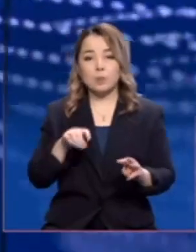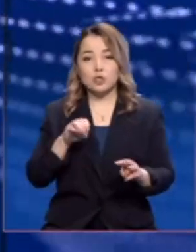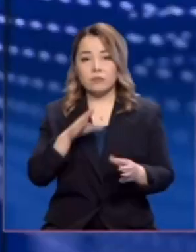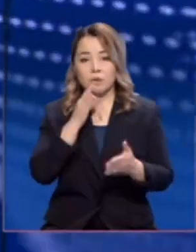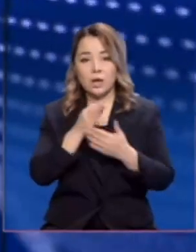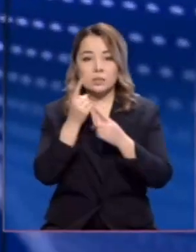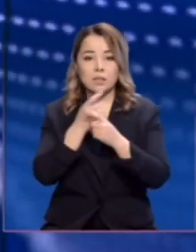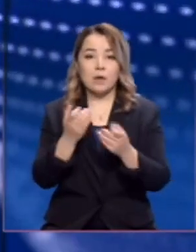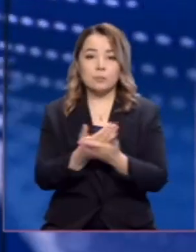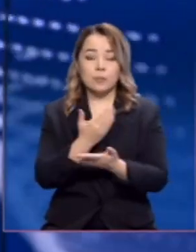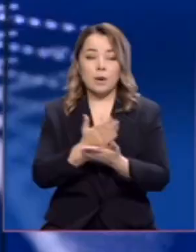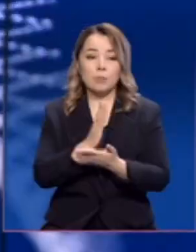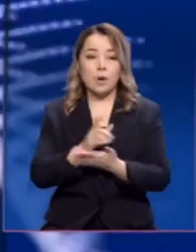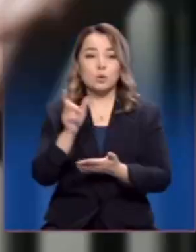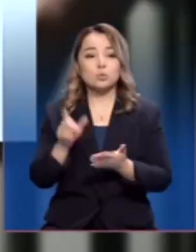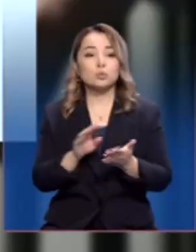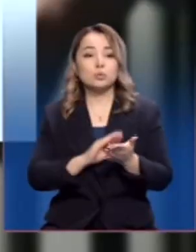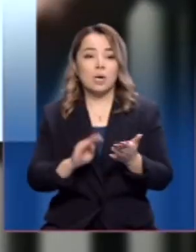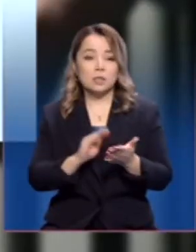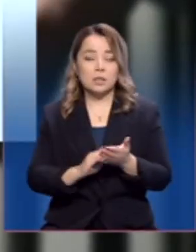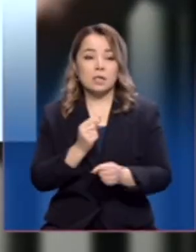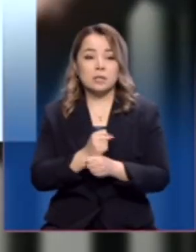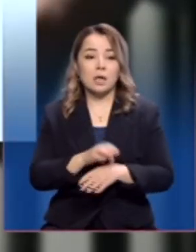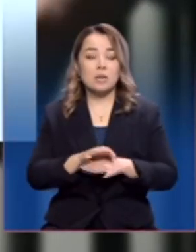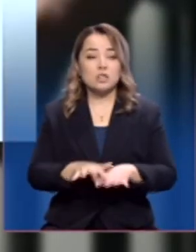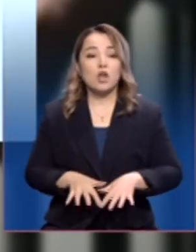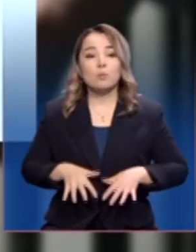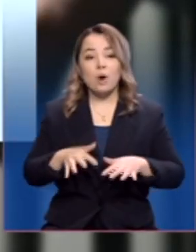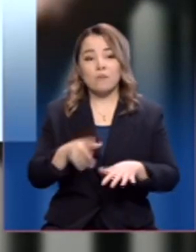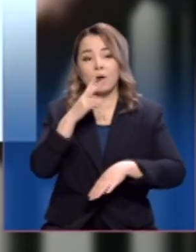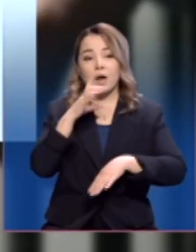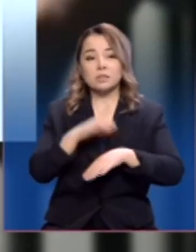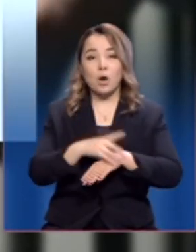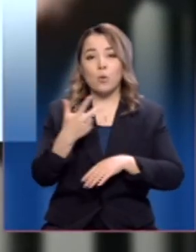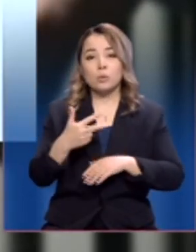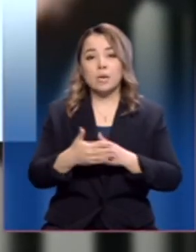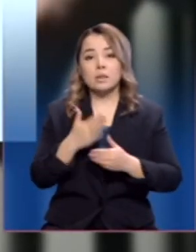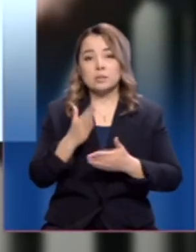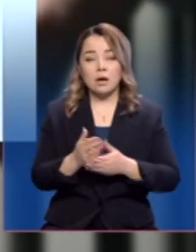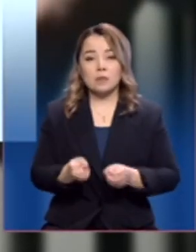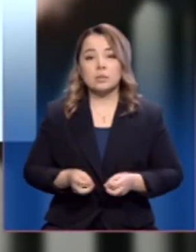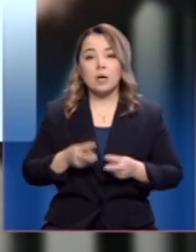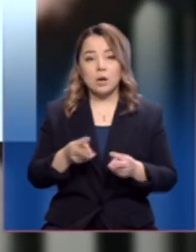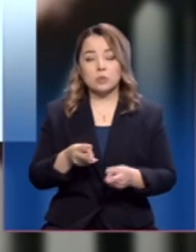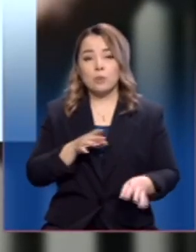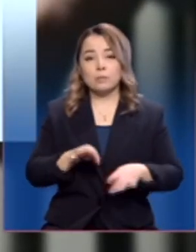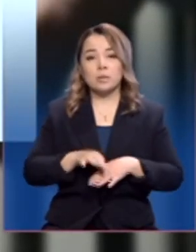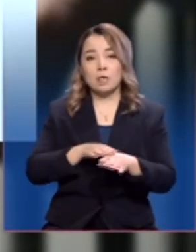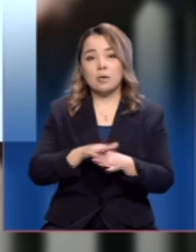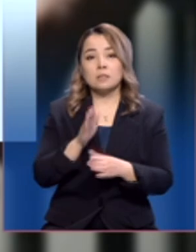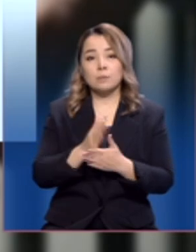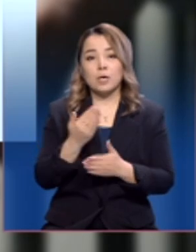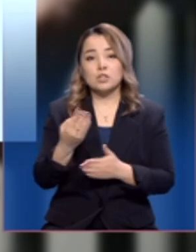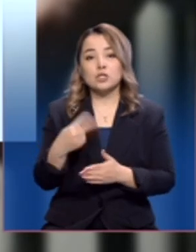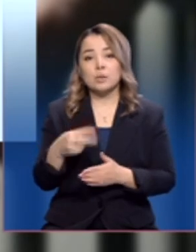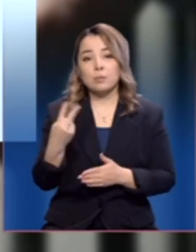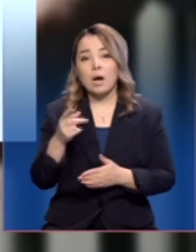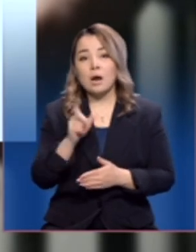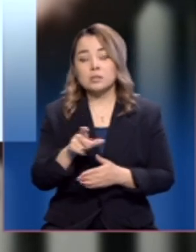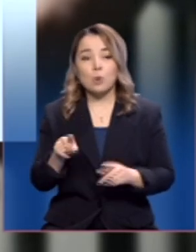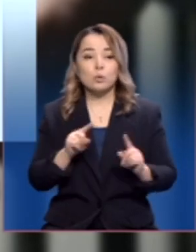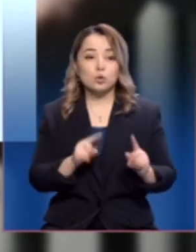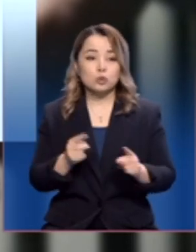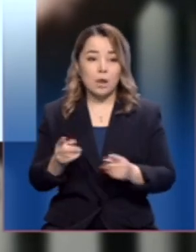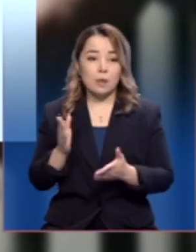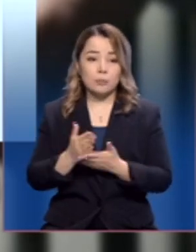Ахметжанов мәлім етті. Журналистерге жасалған шабуыл фактілері бойынша 30-дан астам қылмыстық іс қозғалды. Сонымен қатар 22 адам